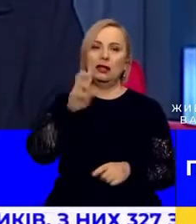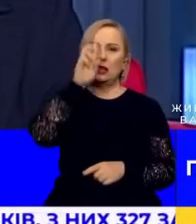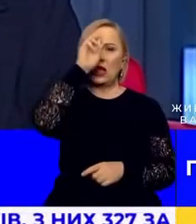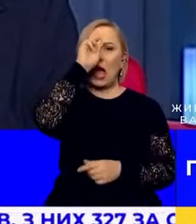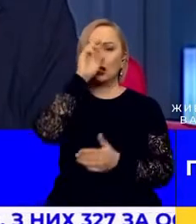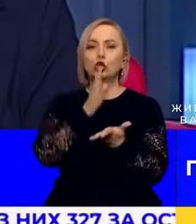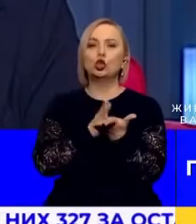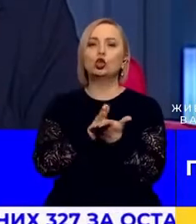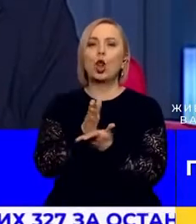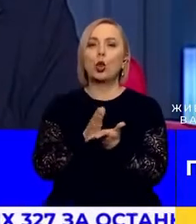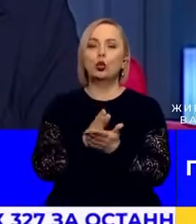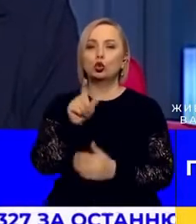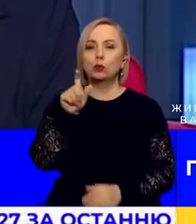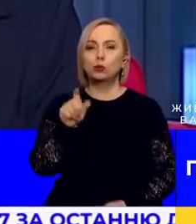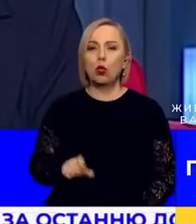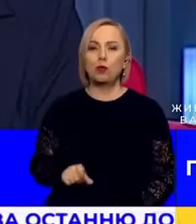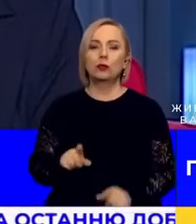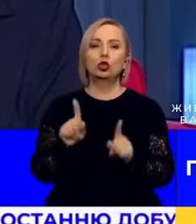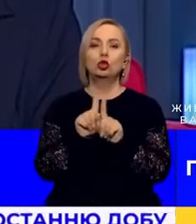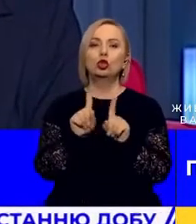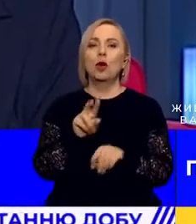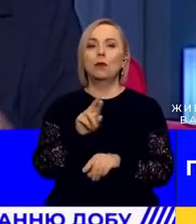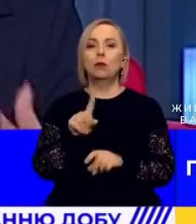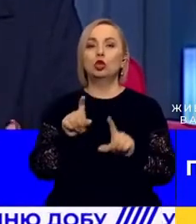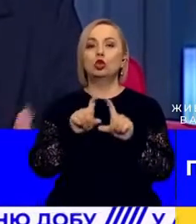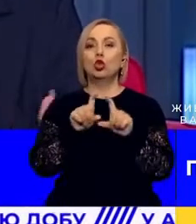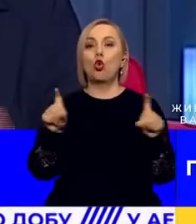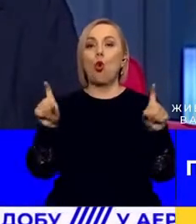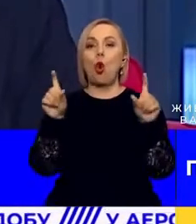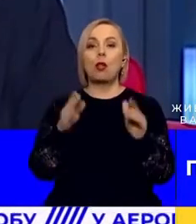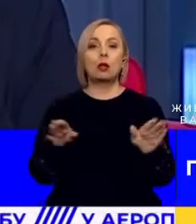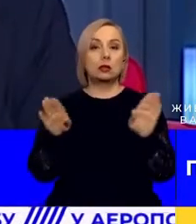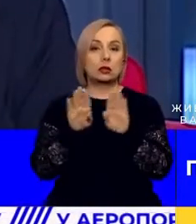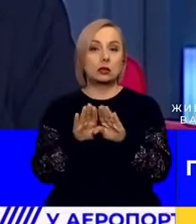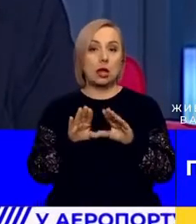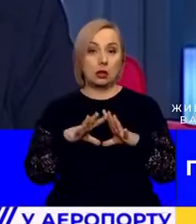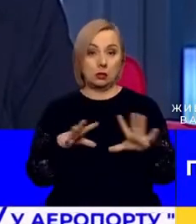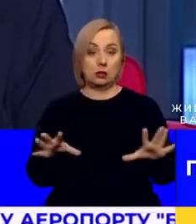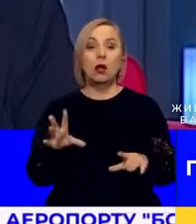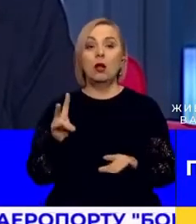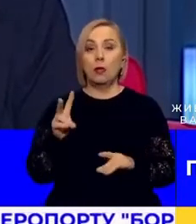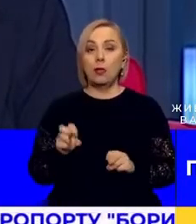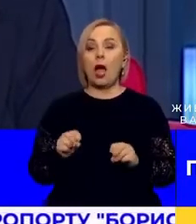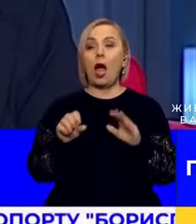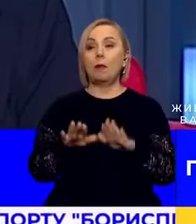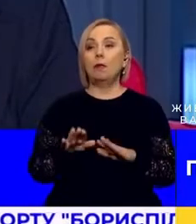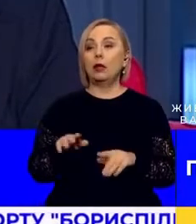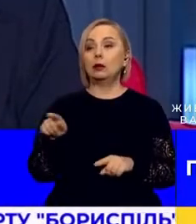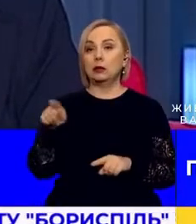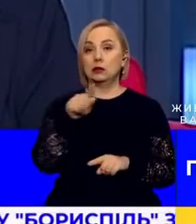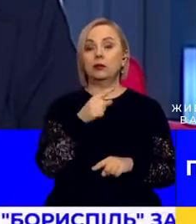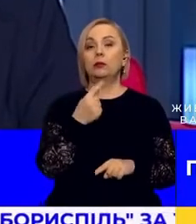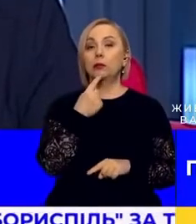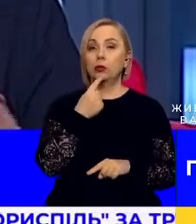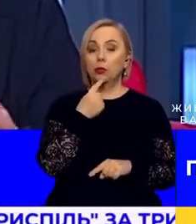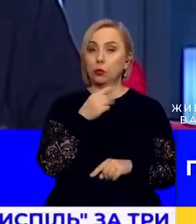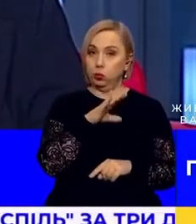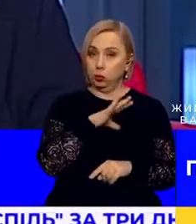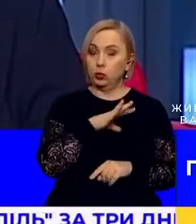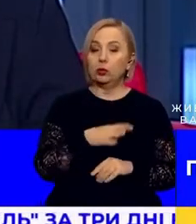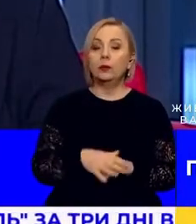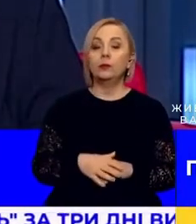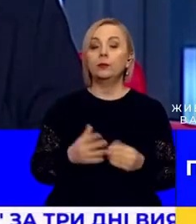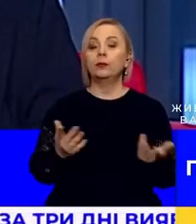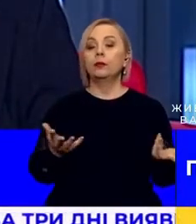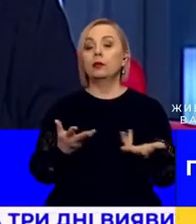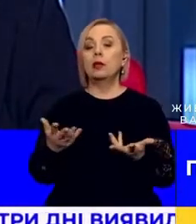тобто для того, щоб не закривалися школи. Тобто ці всі речі вже на місцевих рівнях опробовані, десь вони